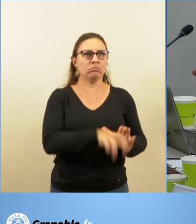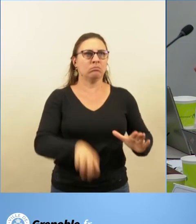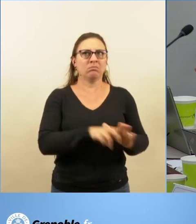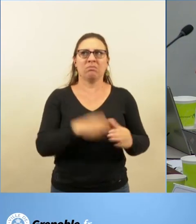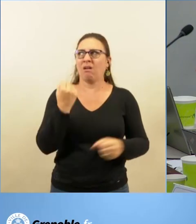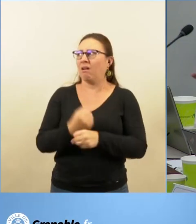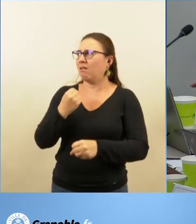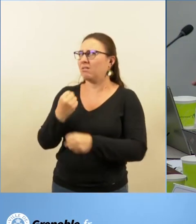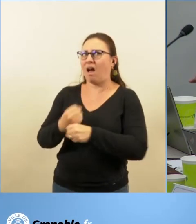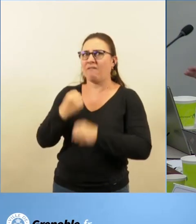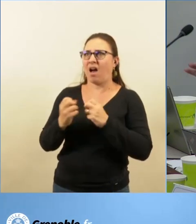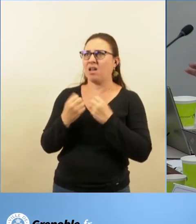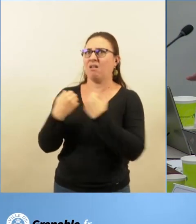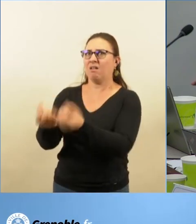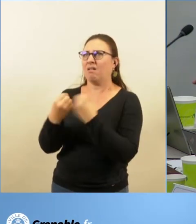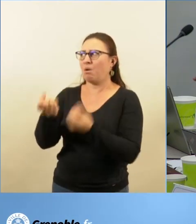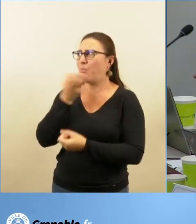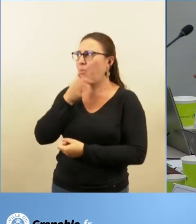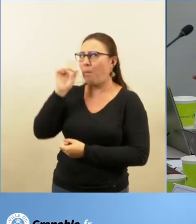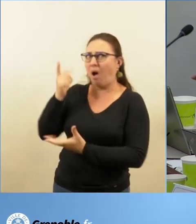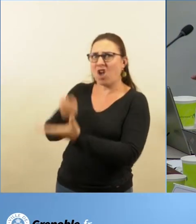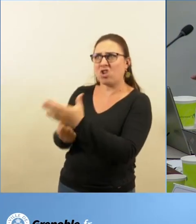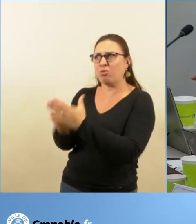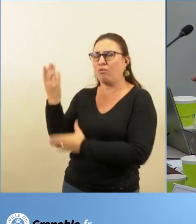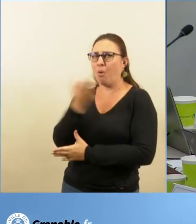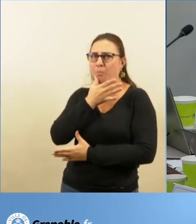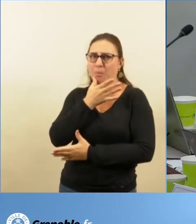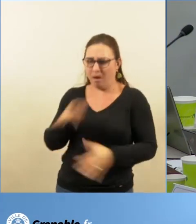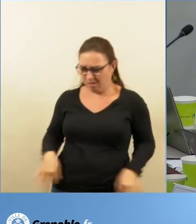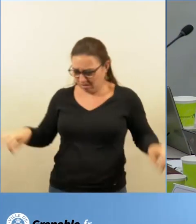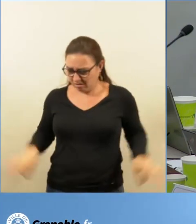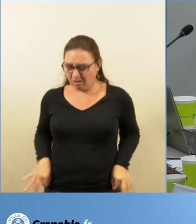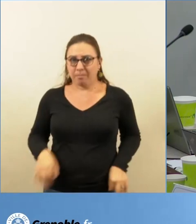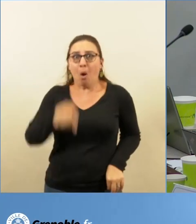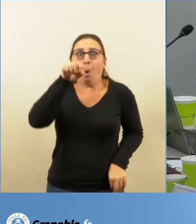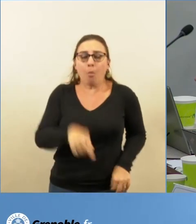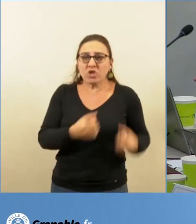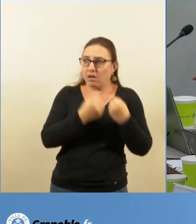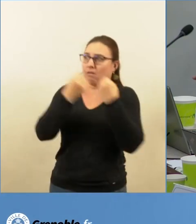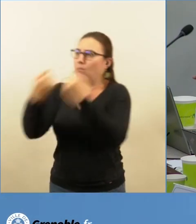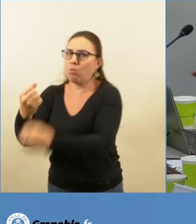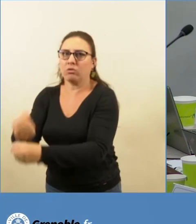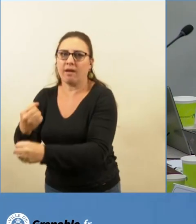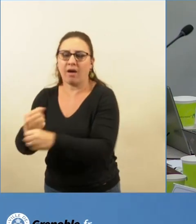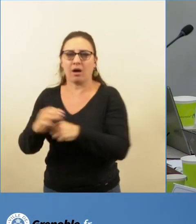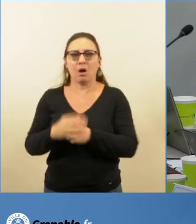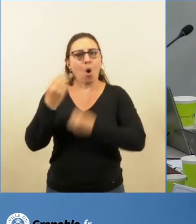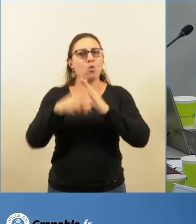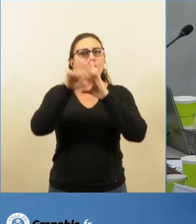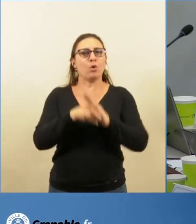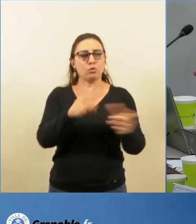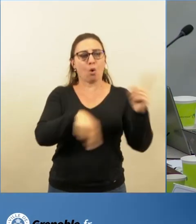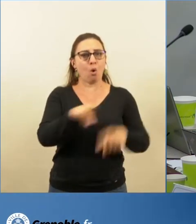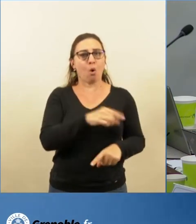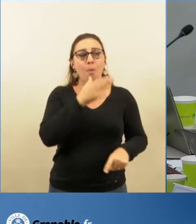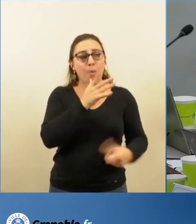ceux qui n'auraient pas les moyens de changer de véhicule et qui pourtant ne peuvent s'en passer des mesures qui feraient culpabiliser celles et ceux qui ne peuvent